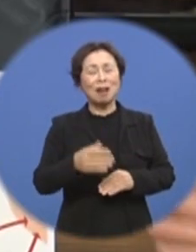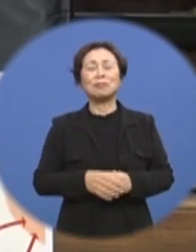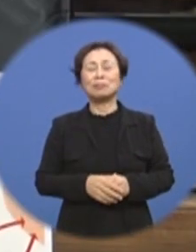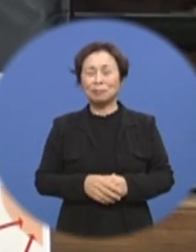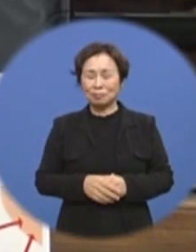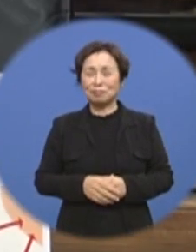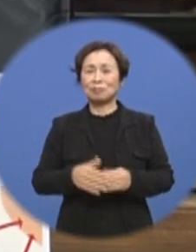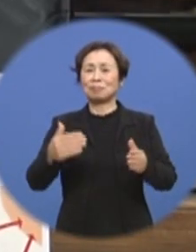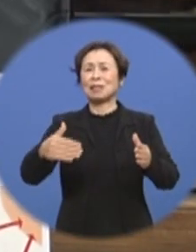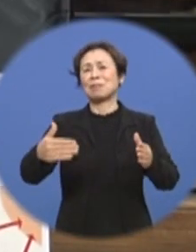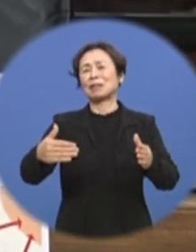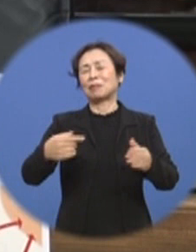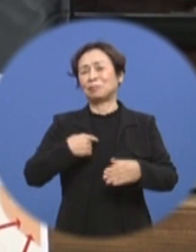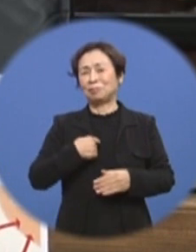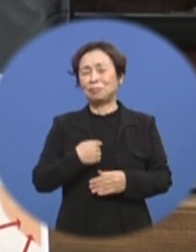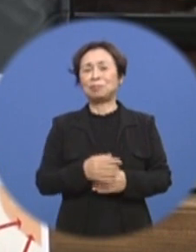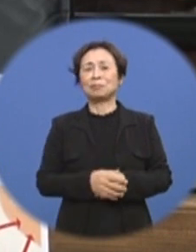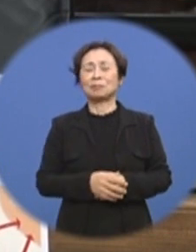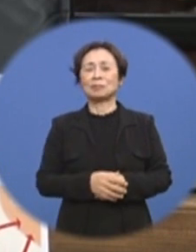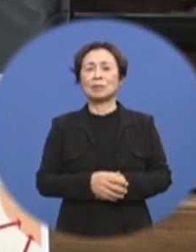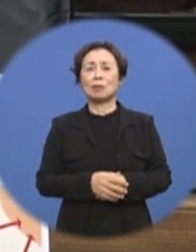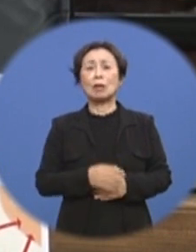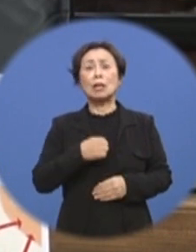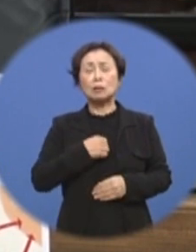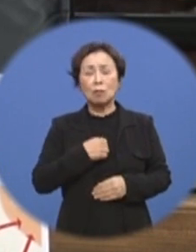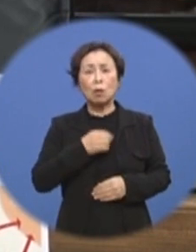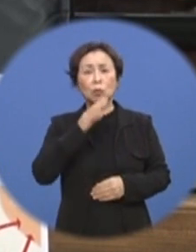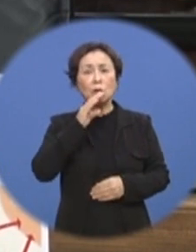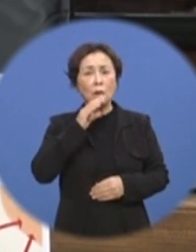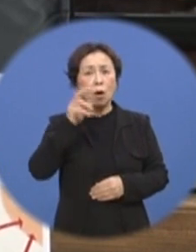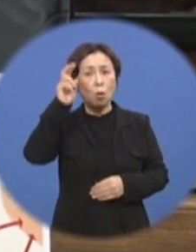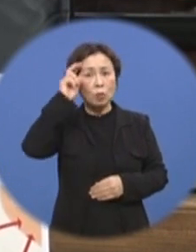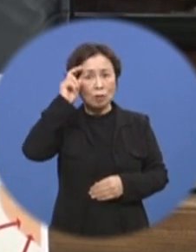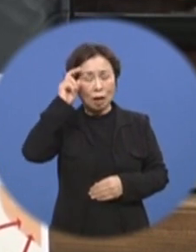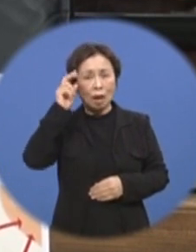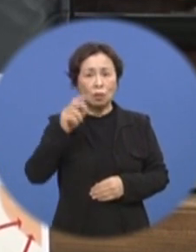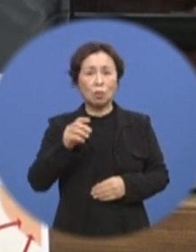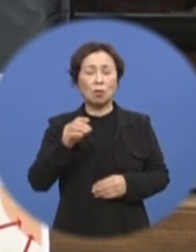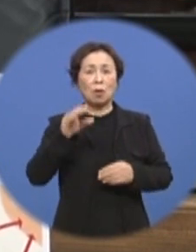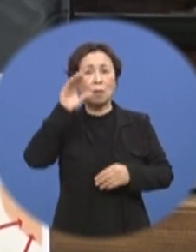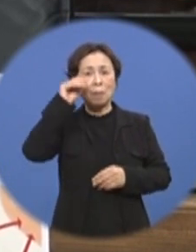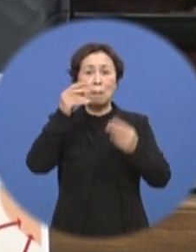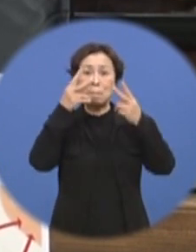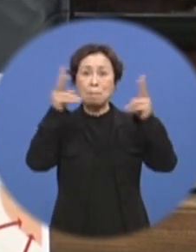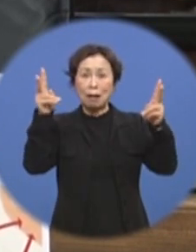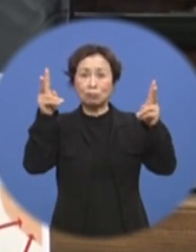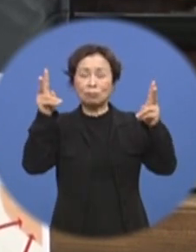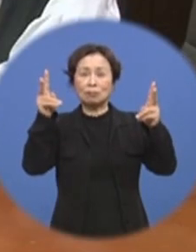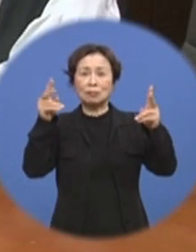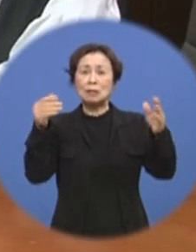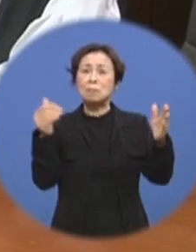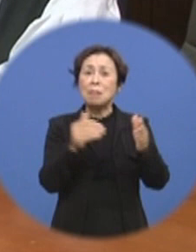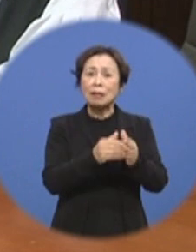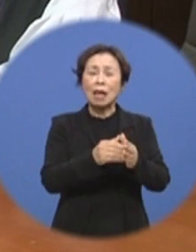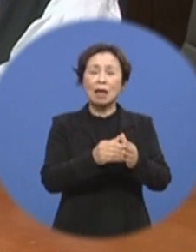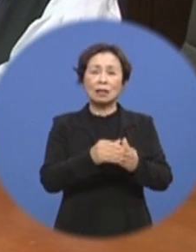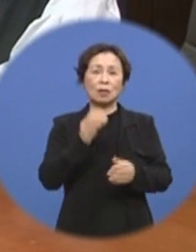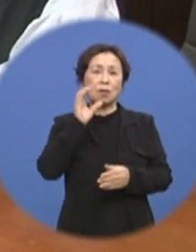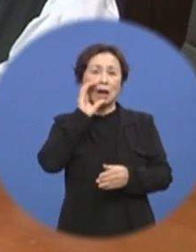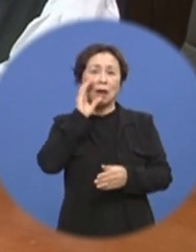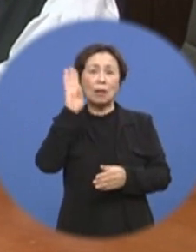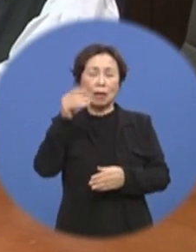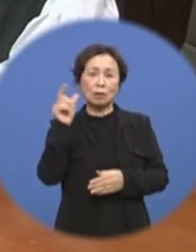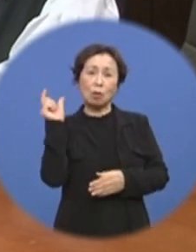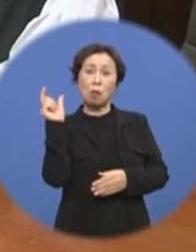よ8マジねぇあの私はね万博までねはい赤山圏の高速道路全部作ってくれと言ってるんです